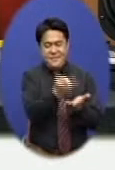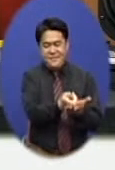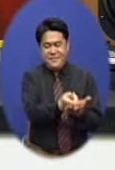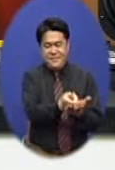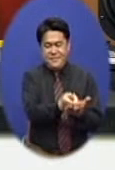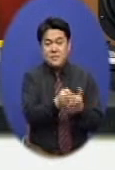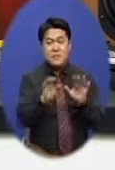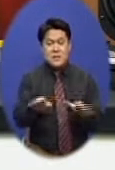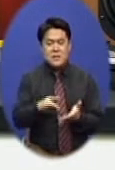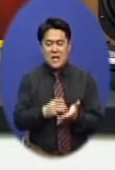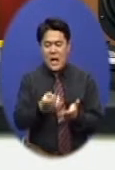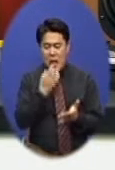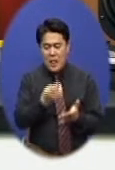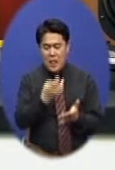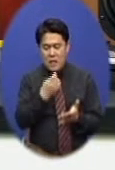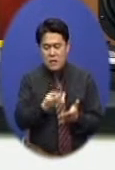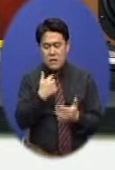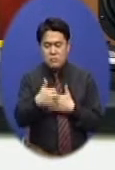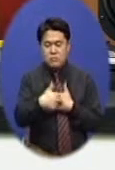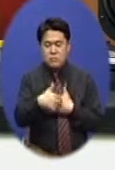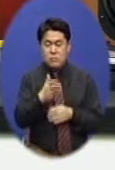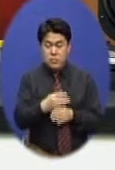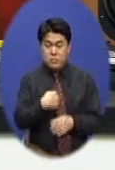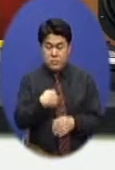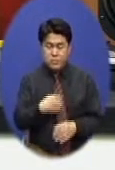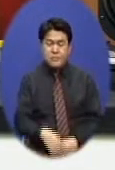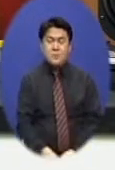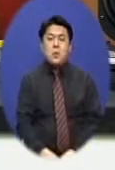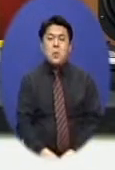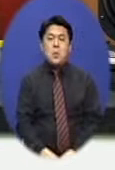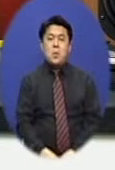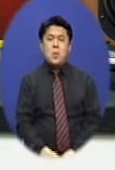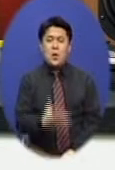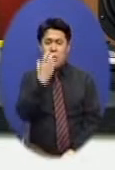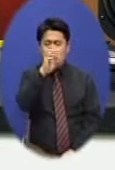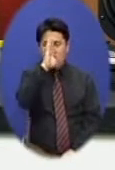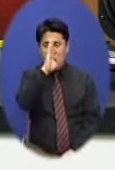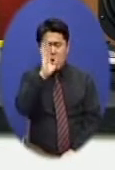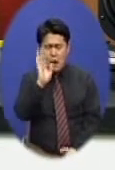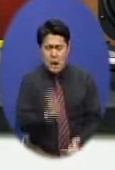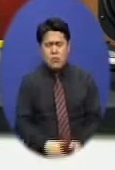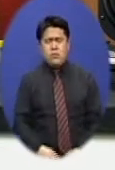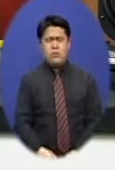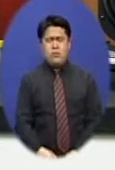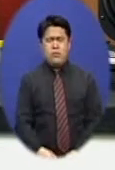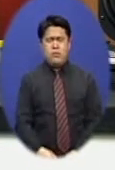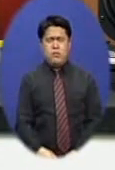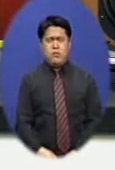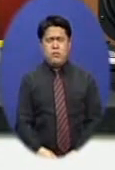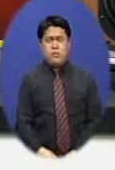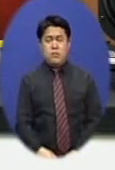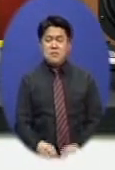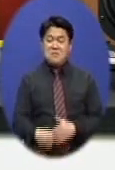지금도 우울증약을 지금 먹고 치료받고 있거든요. 아니 그 우울증이 어머니 네. 그냥 간단한